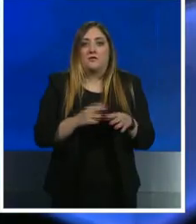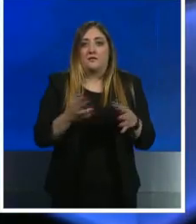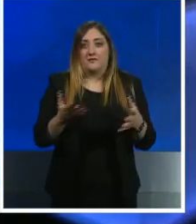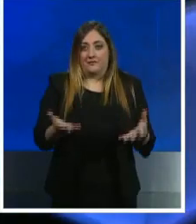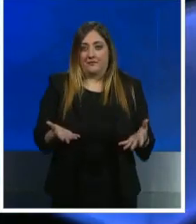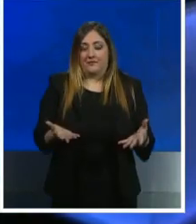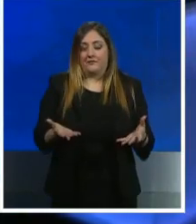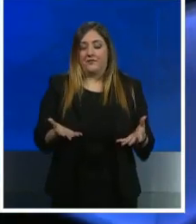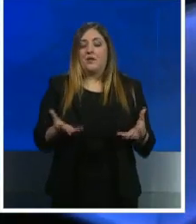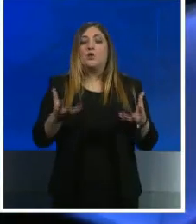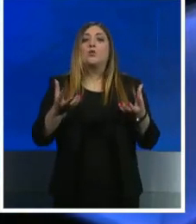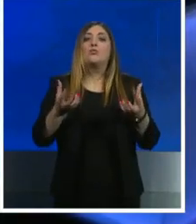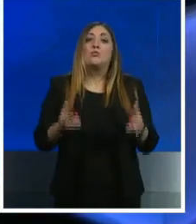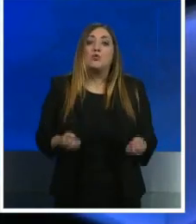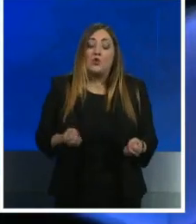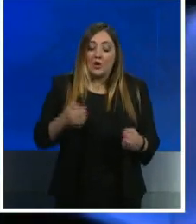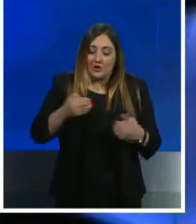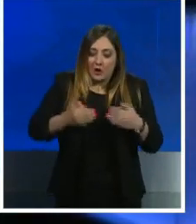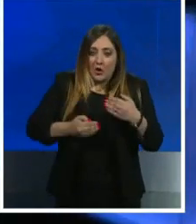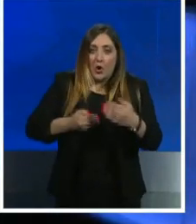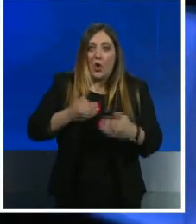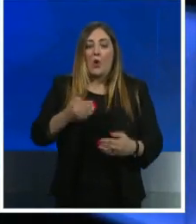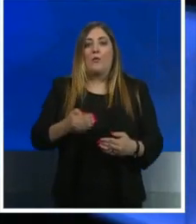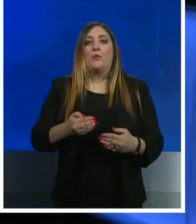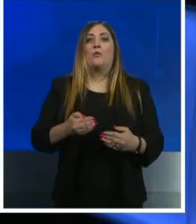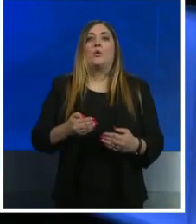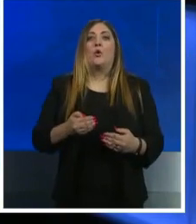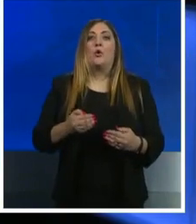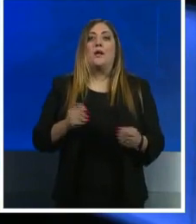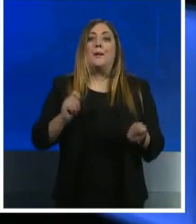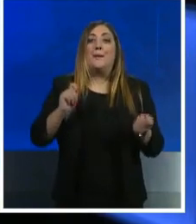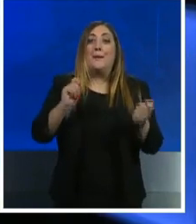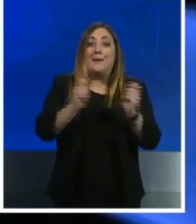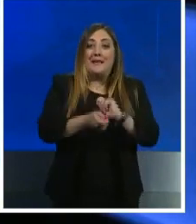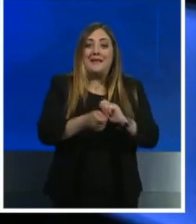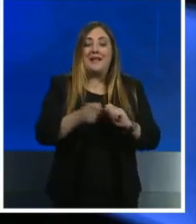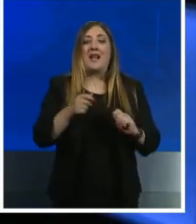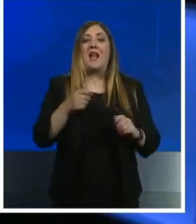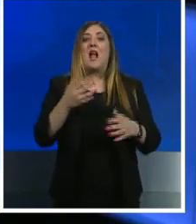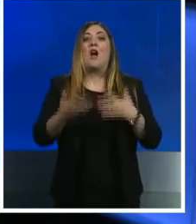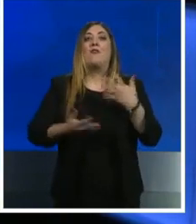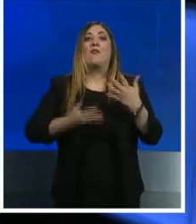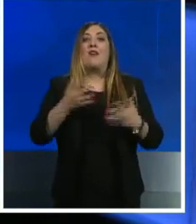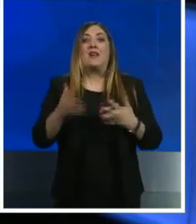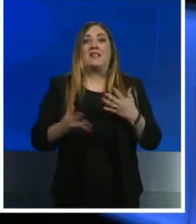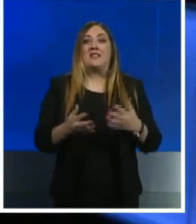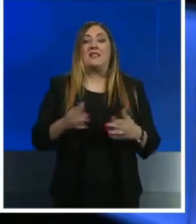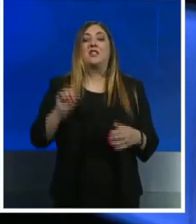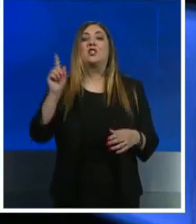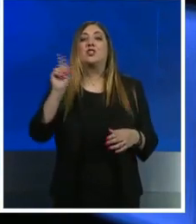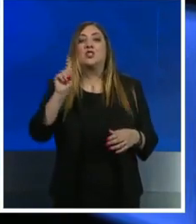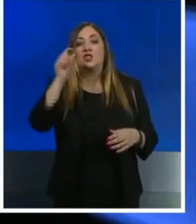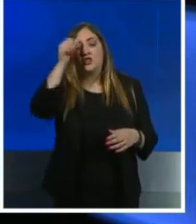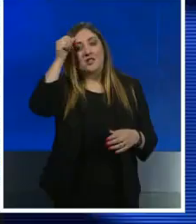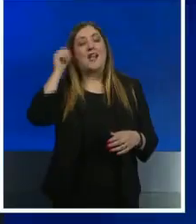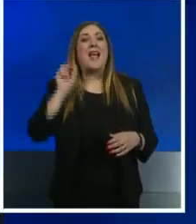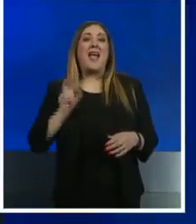Il-ħtieġa illi nkomplu naqilbu l-elettriku minn wieħed